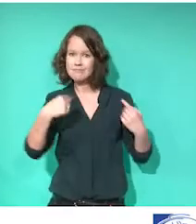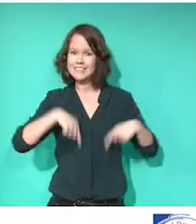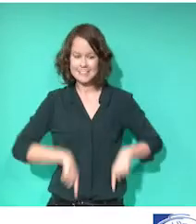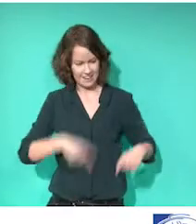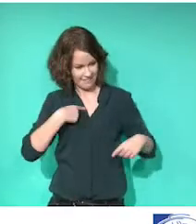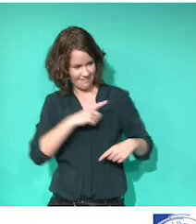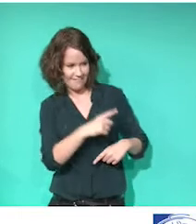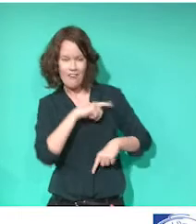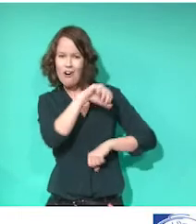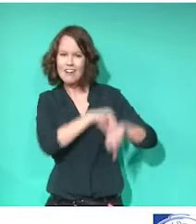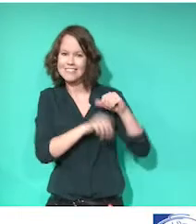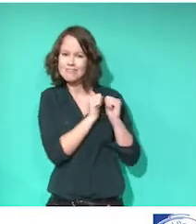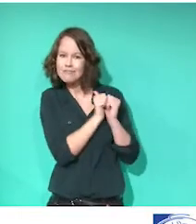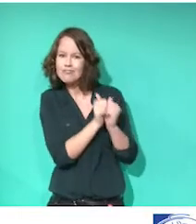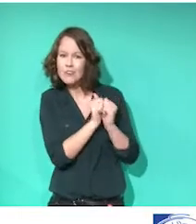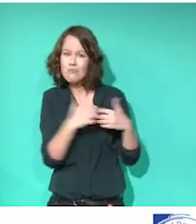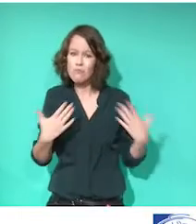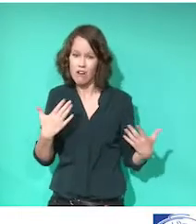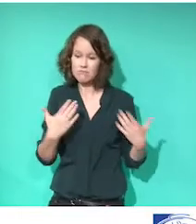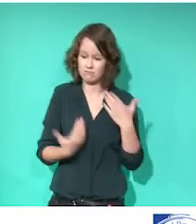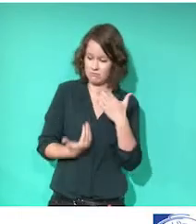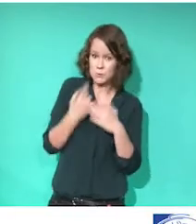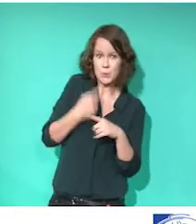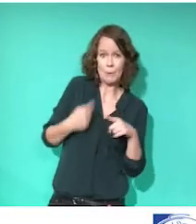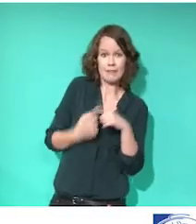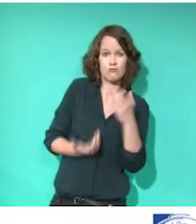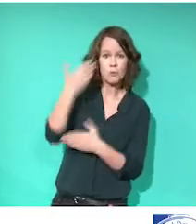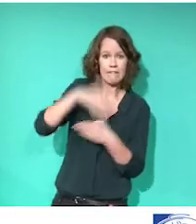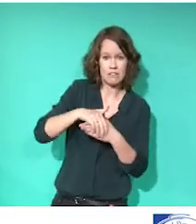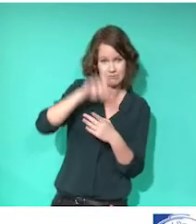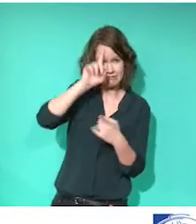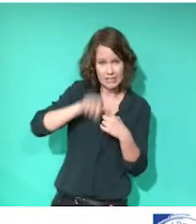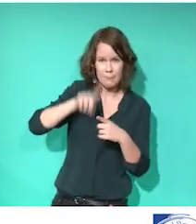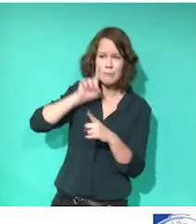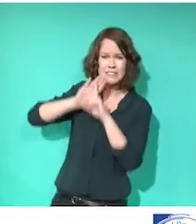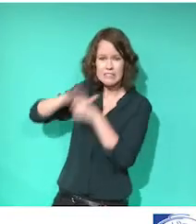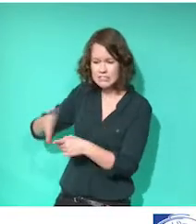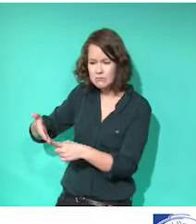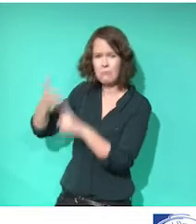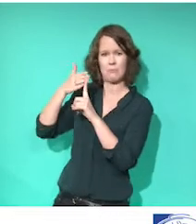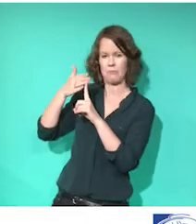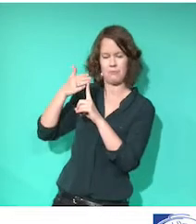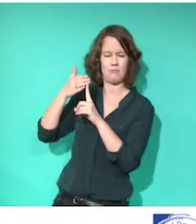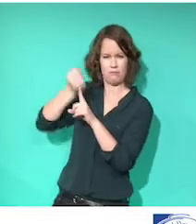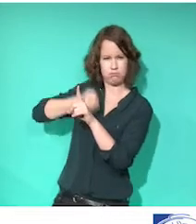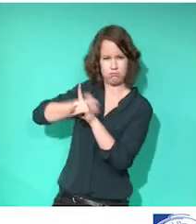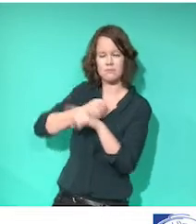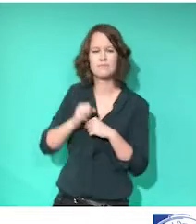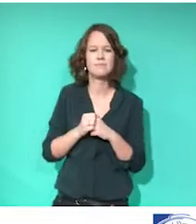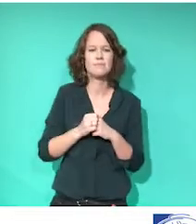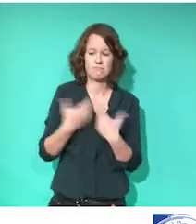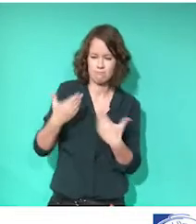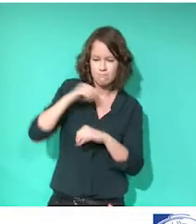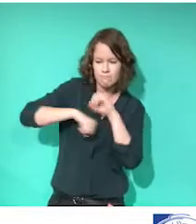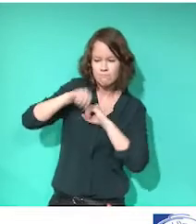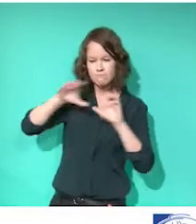demi-journée d'échange pour valoriser des solutions concrètes pour lutter contre le sexisme. Vous avez lancé un plan